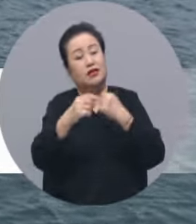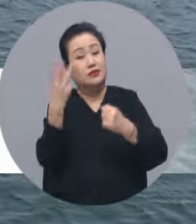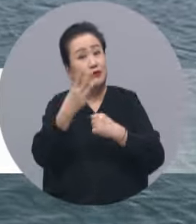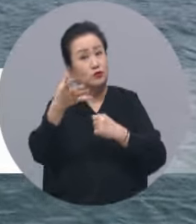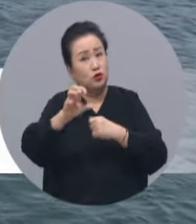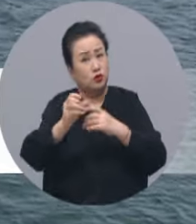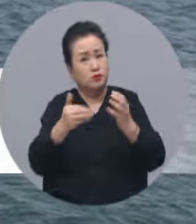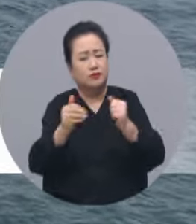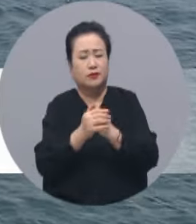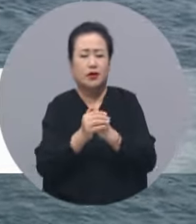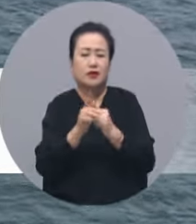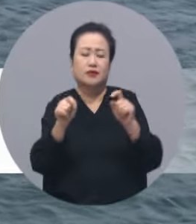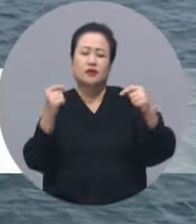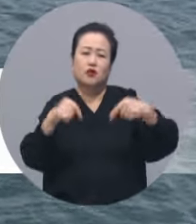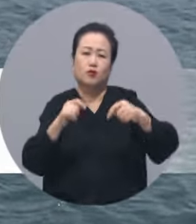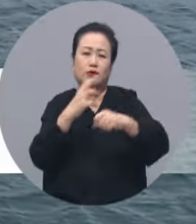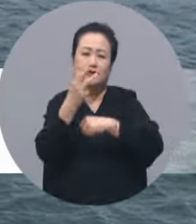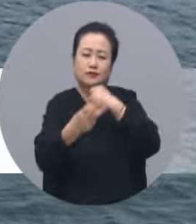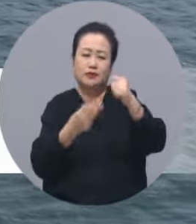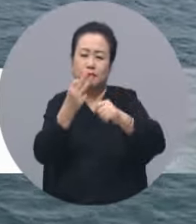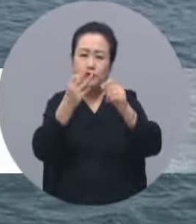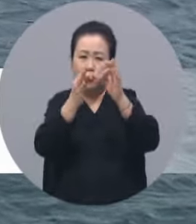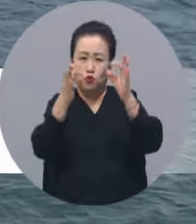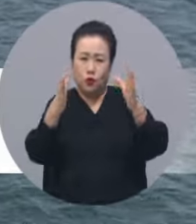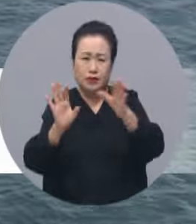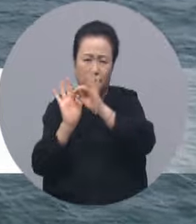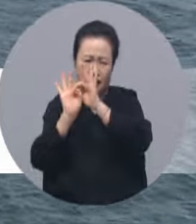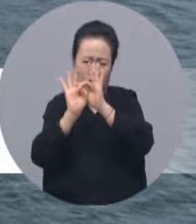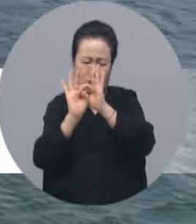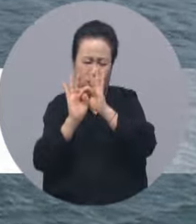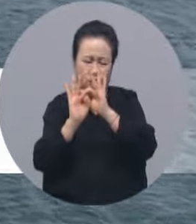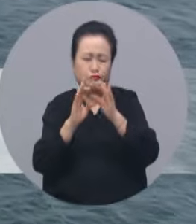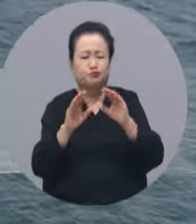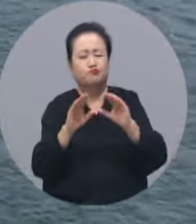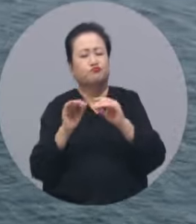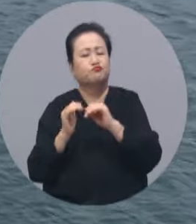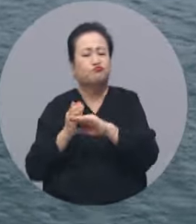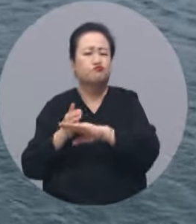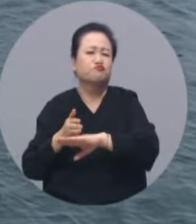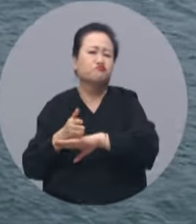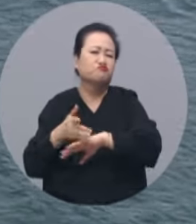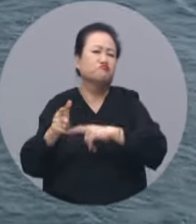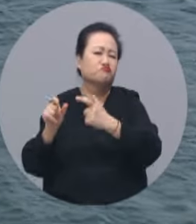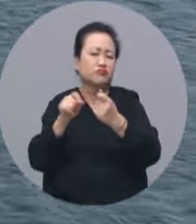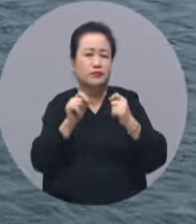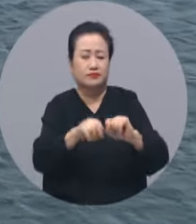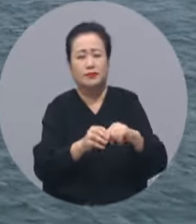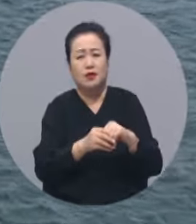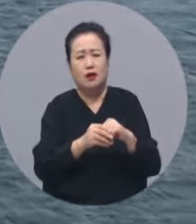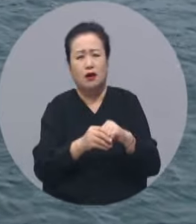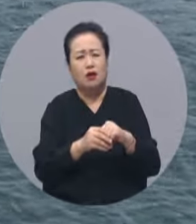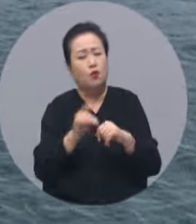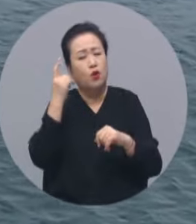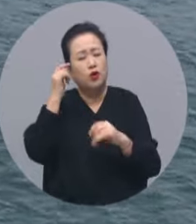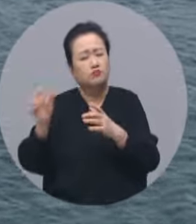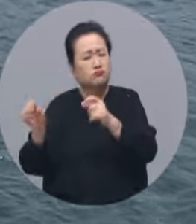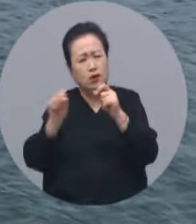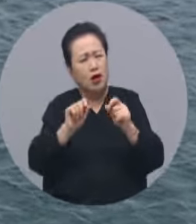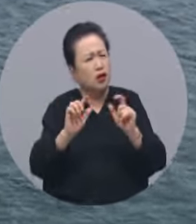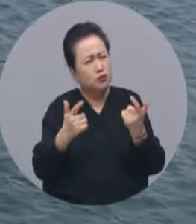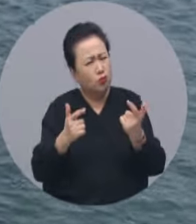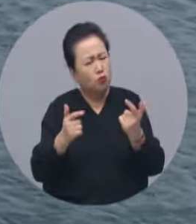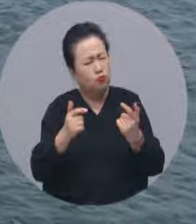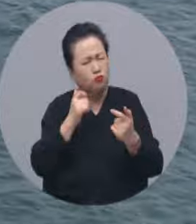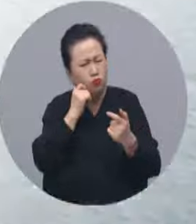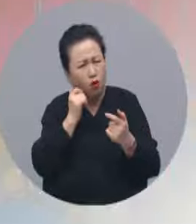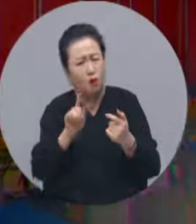넘는데 해사법원 논의는 13년 동안이나 지지부진했습니다. 해사법원 유치, 그동안 안 한 걸까요? 아니면 못